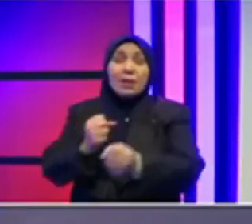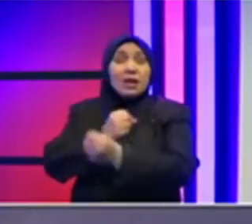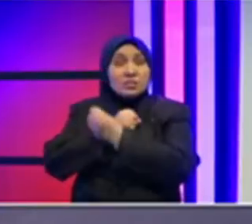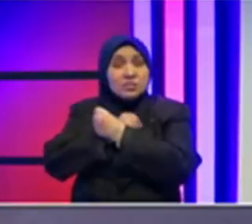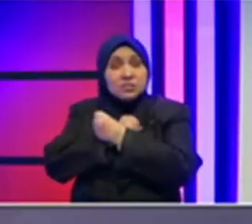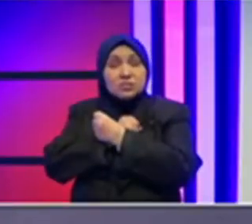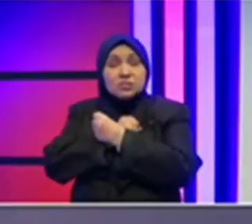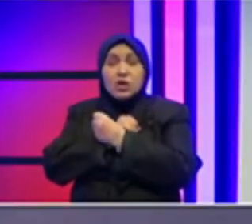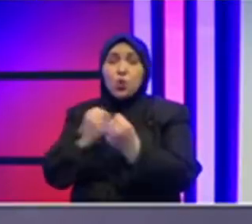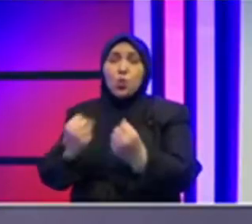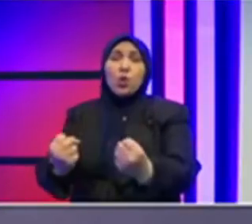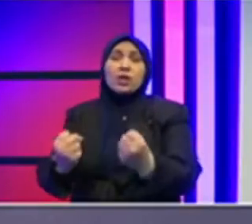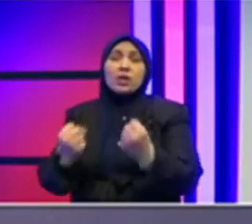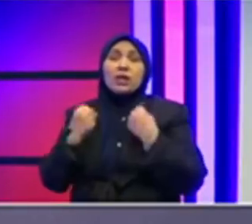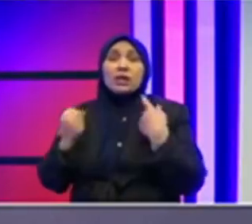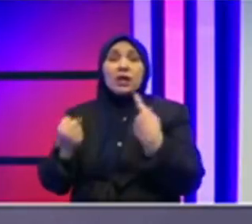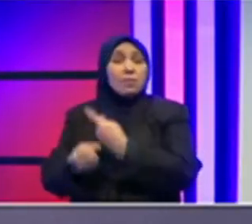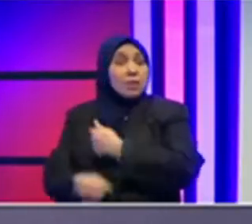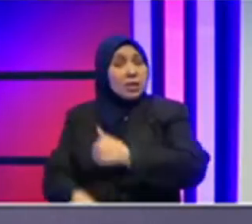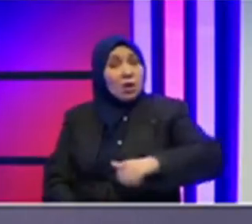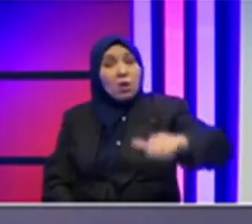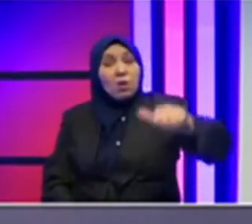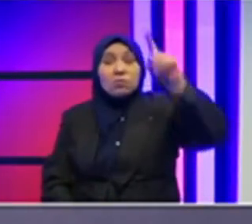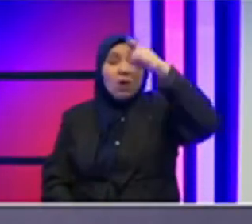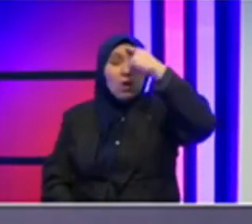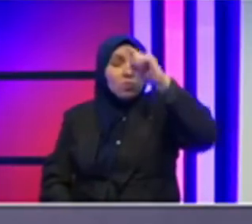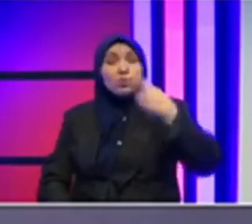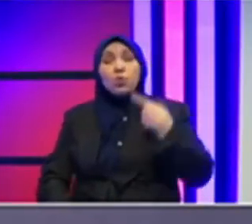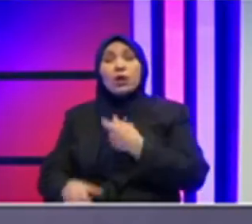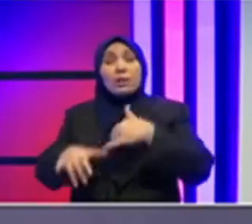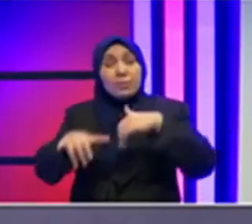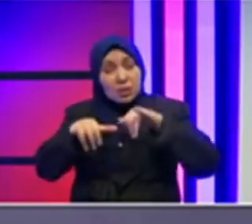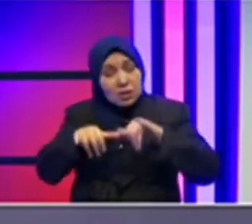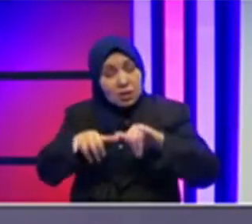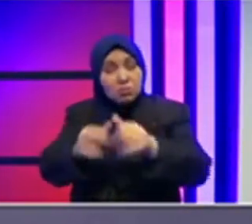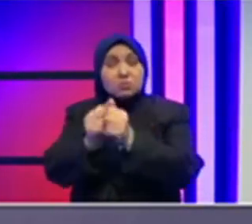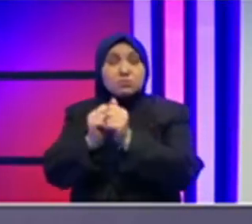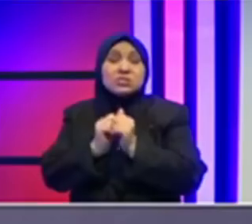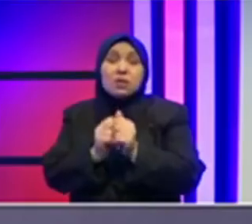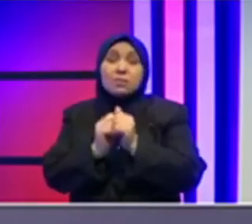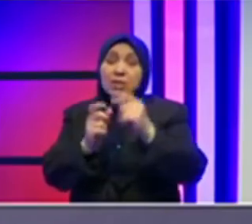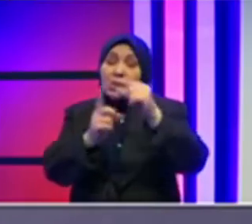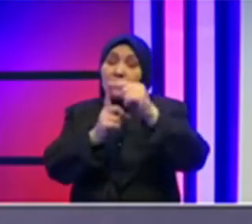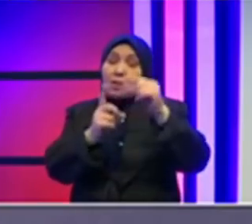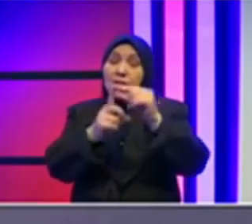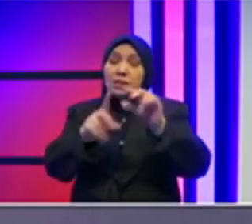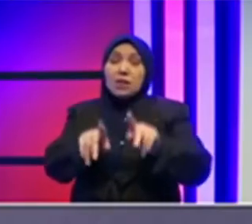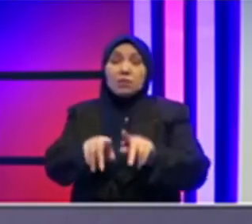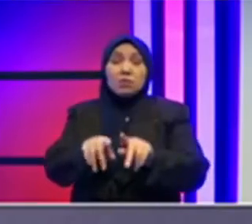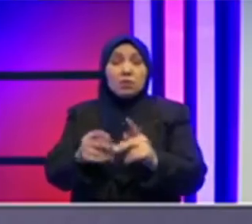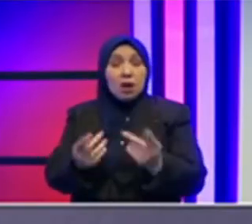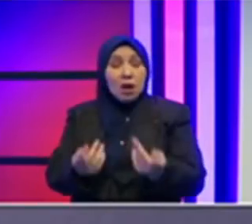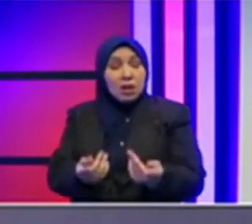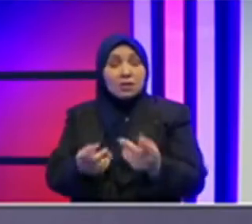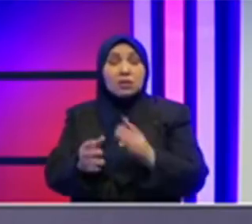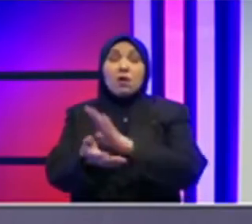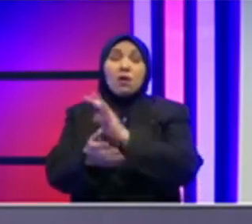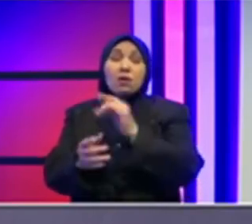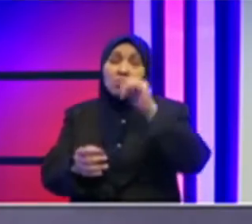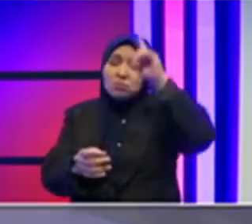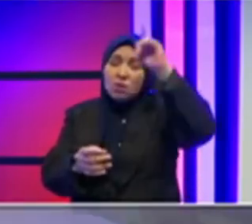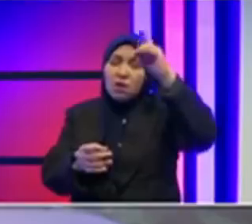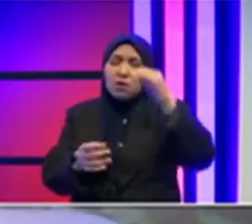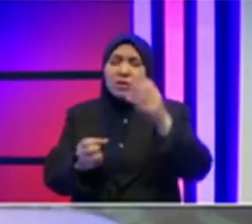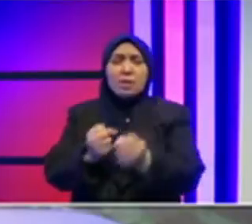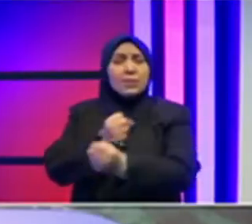Rahim Kuatkan kami ya Allah Untuk kami terus bersama dengan kalammu Al-Quran Ya Allah wa ya Rahman